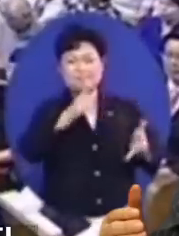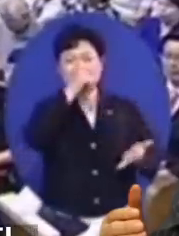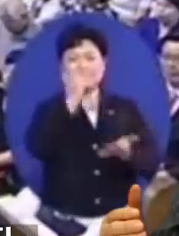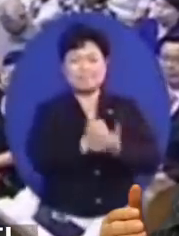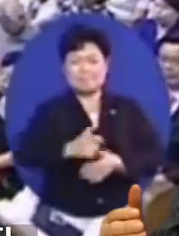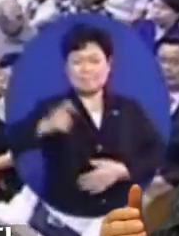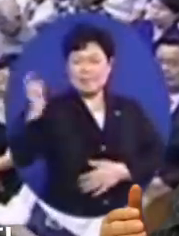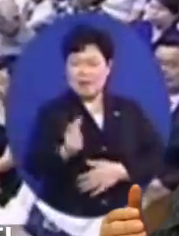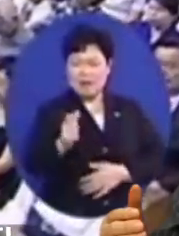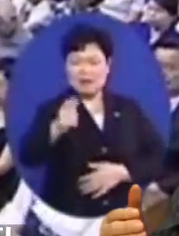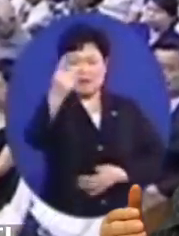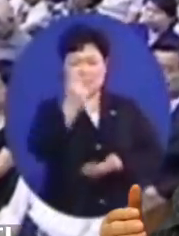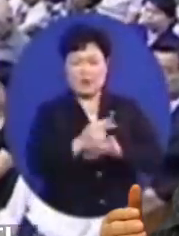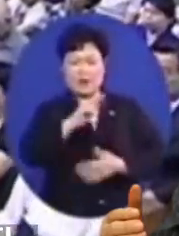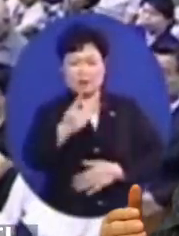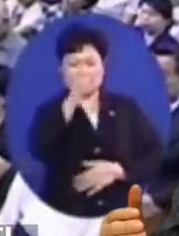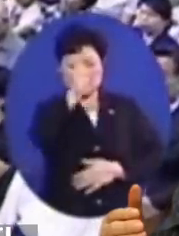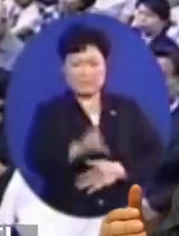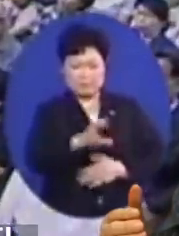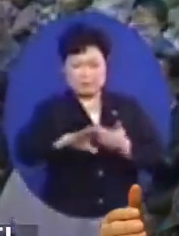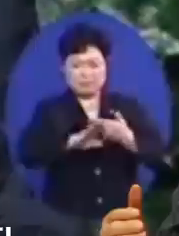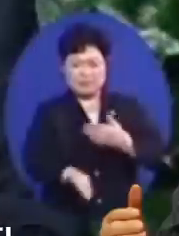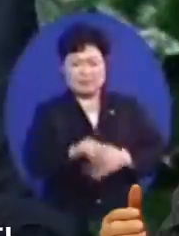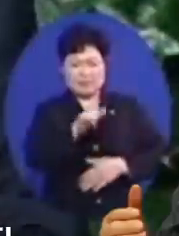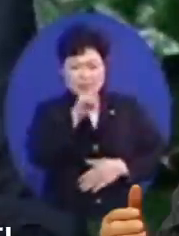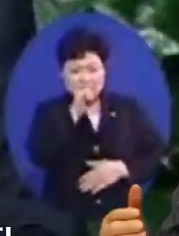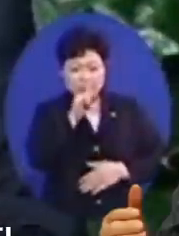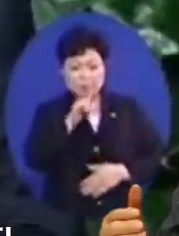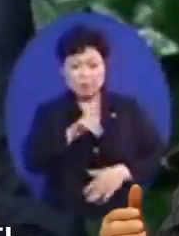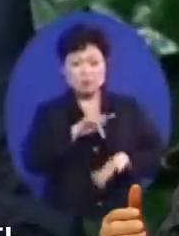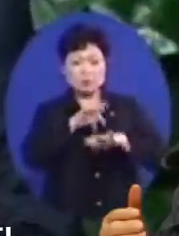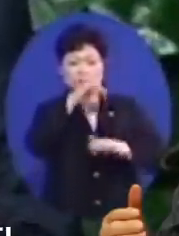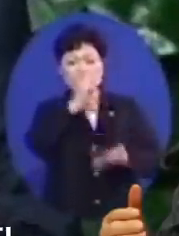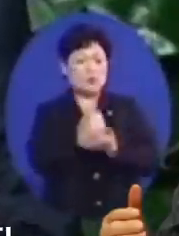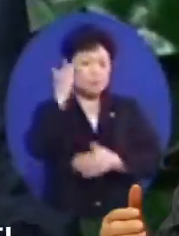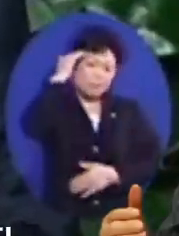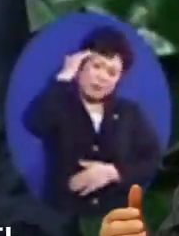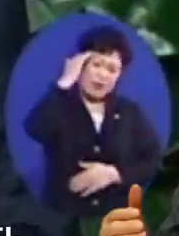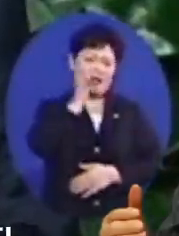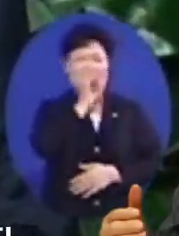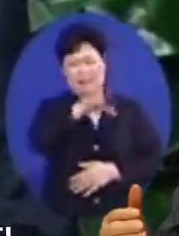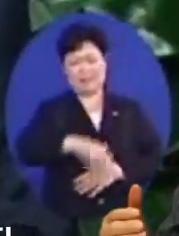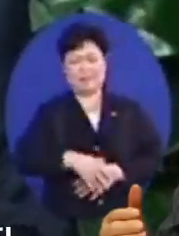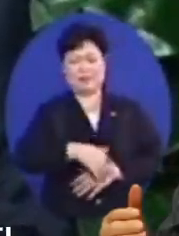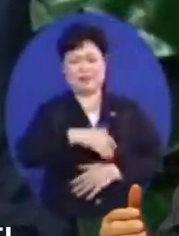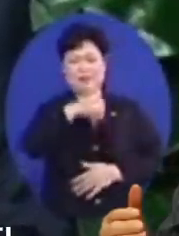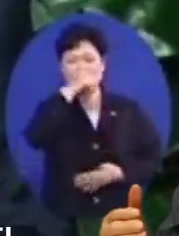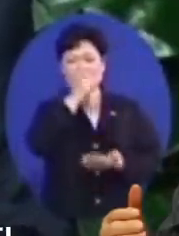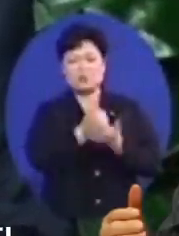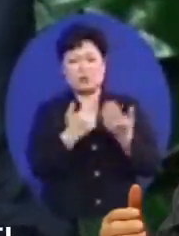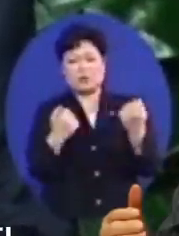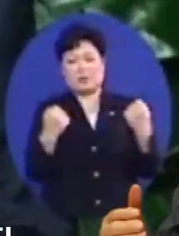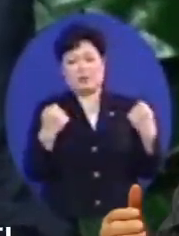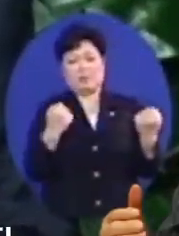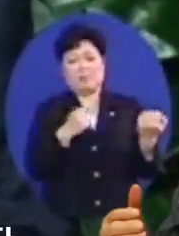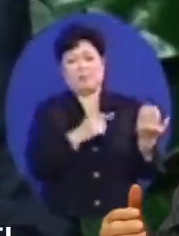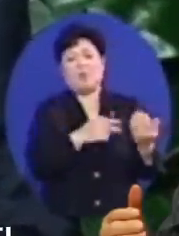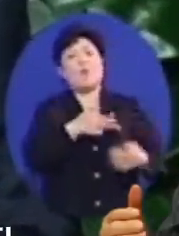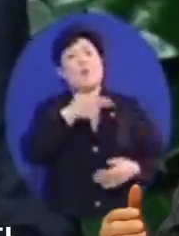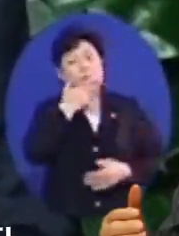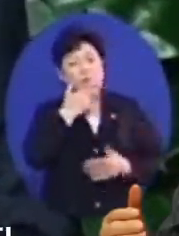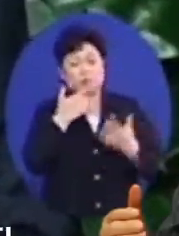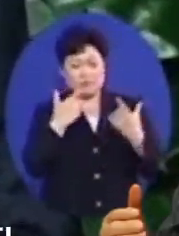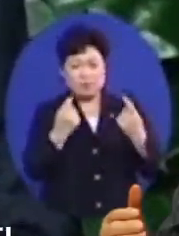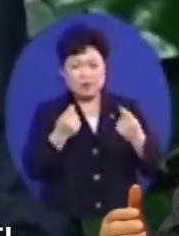강하게 오더라도 십자가 밑에 와서는 꿈쩍도 할 수가 없습니다. 죄가 힘을 발하지 못하는 것입니다. 이러므로 이 세상에 살